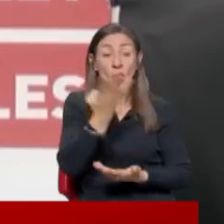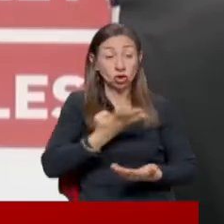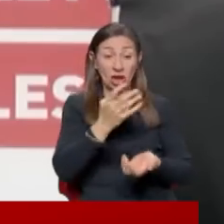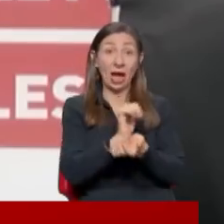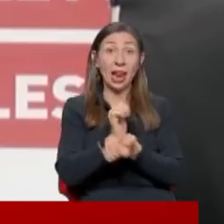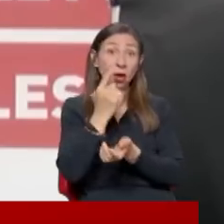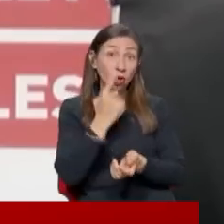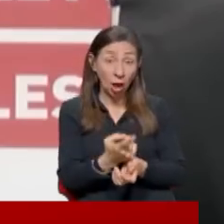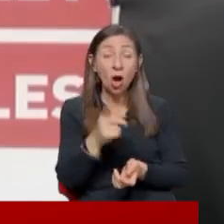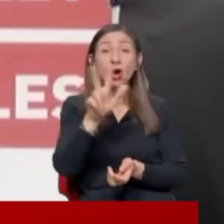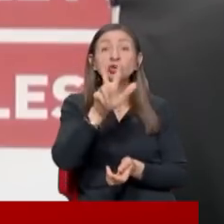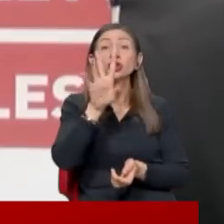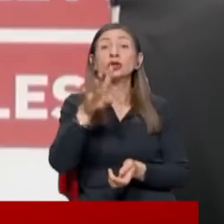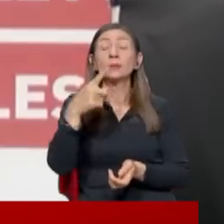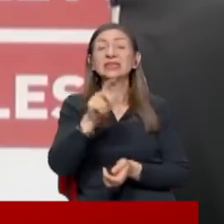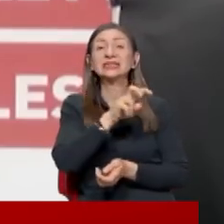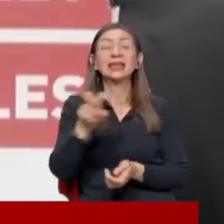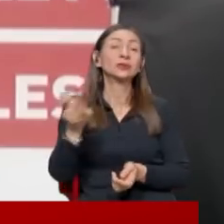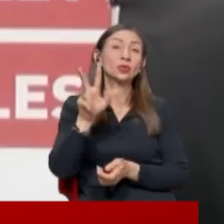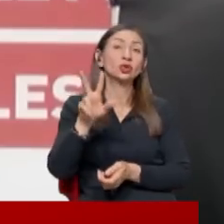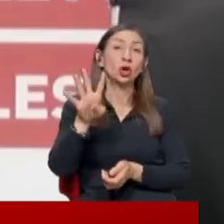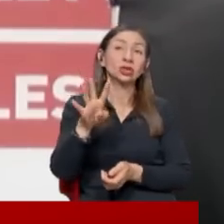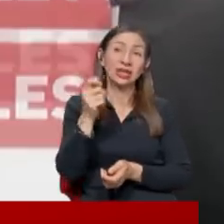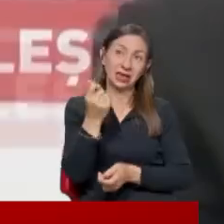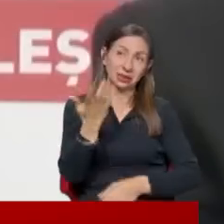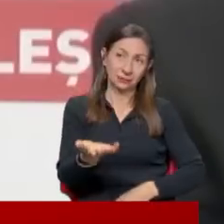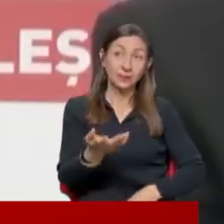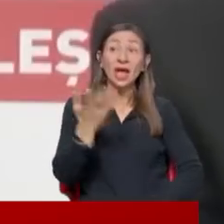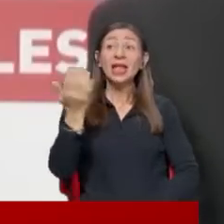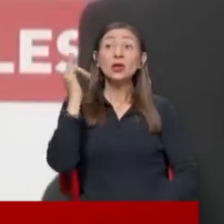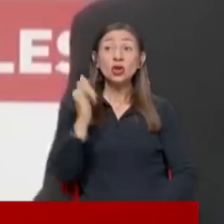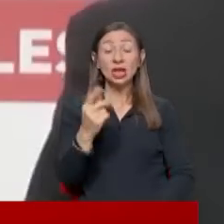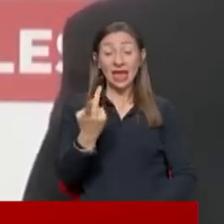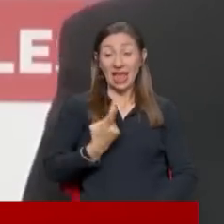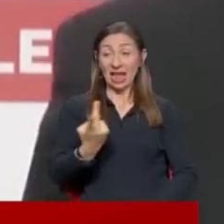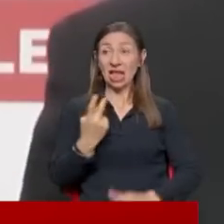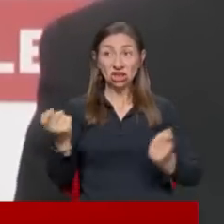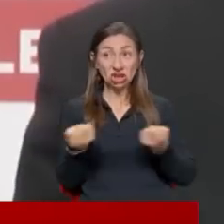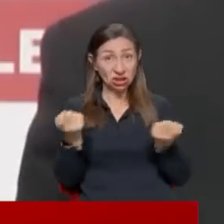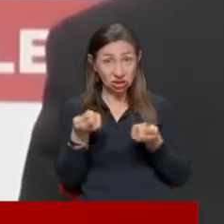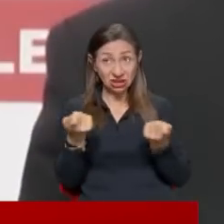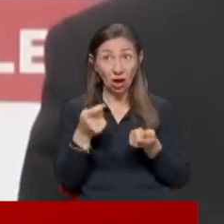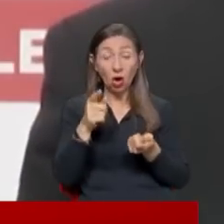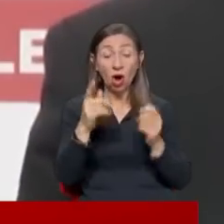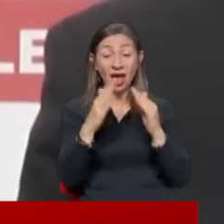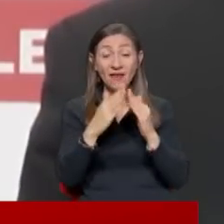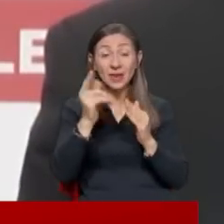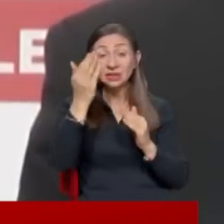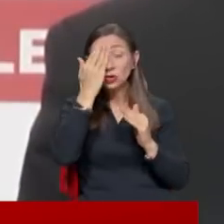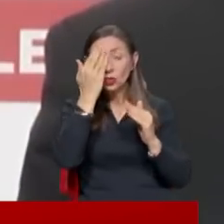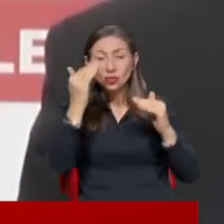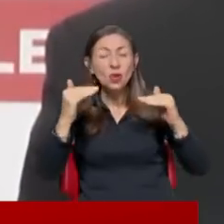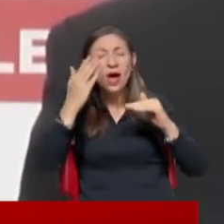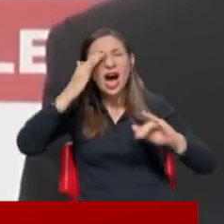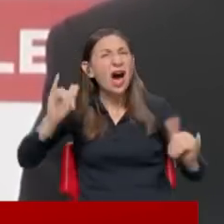bir aile için 34.834 liradır. En azından 2 kişi çalıştığı zaman o eve bir yoksulluk